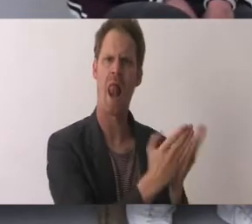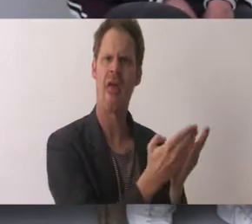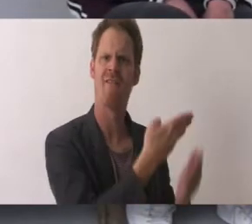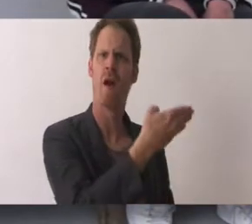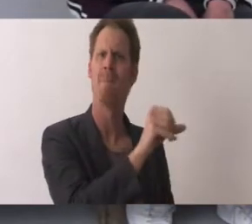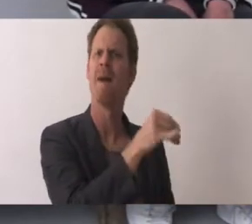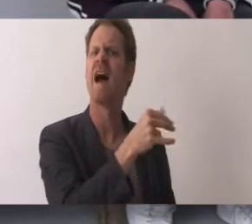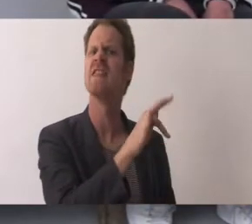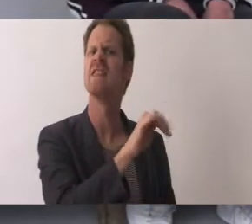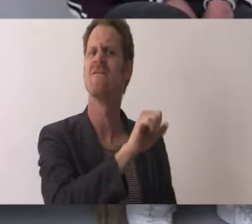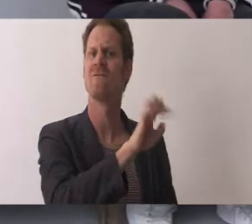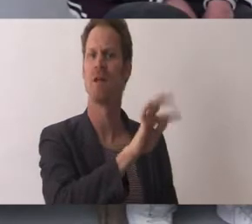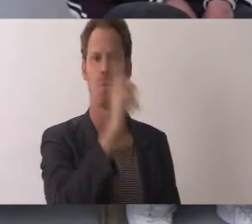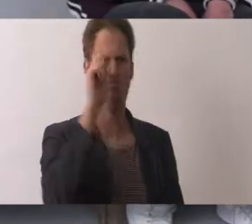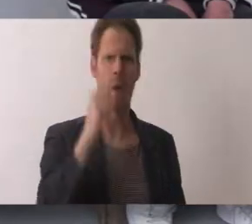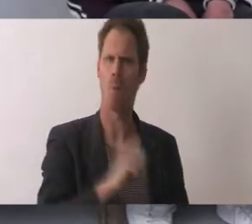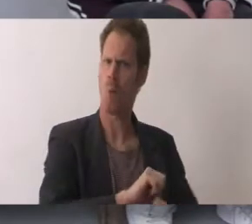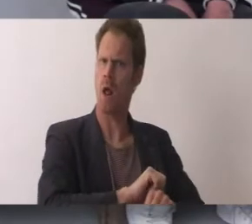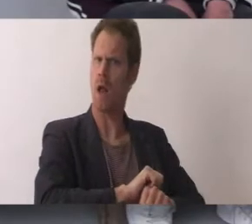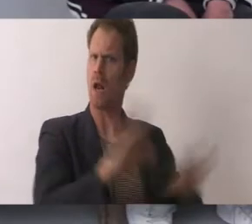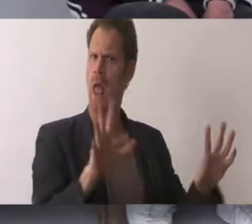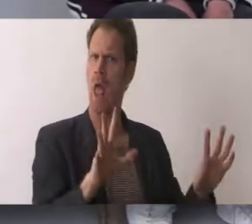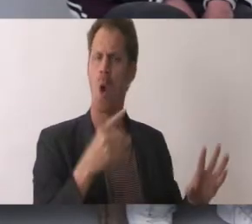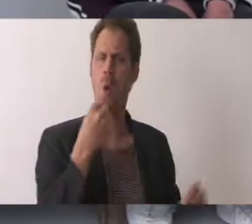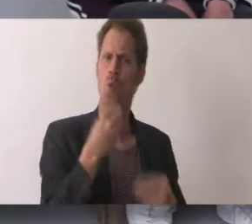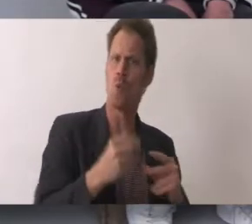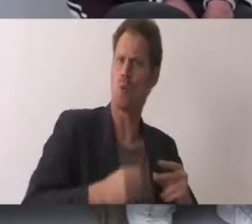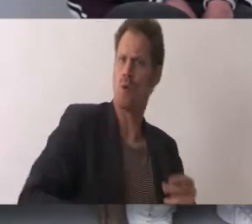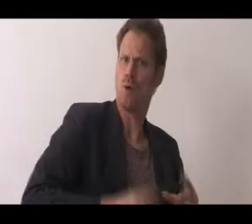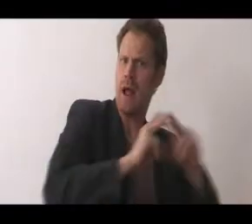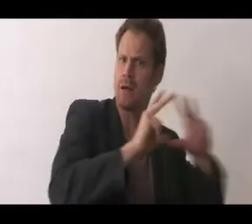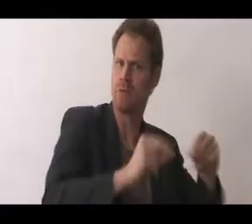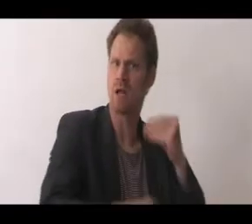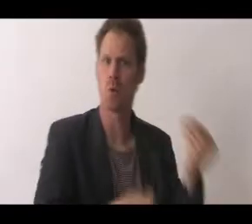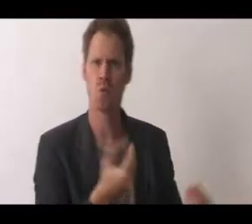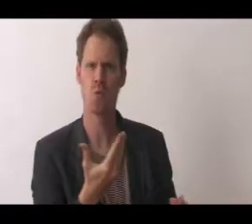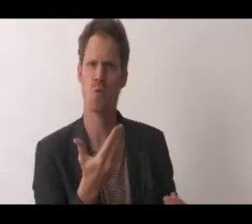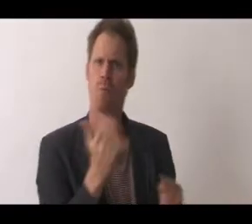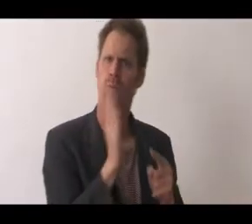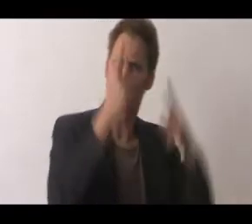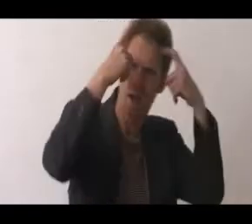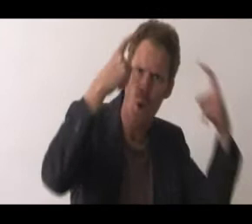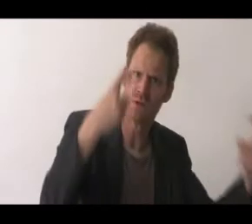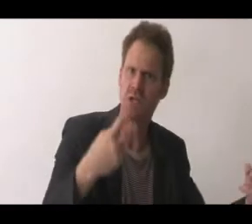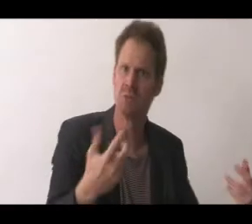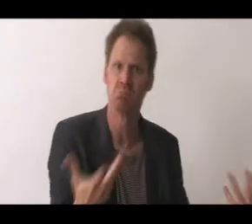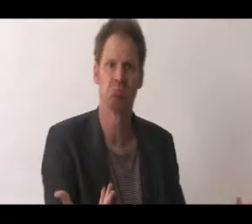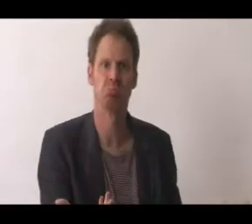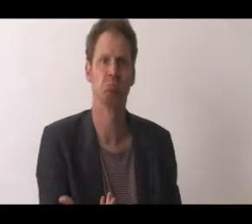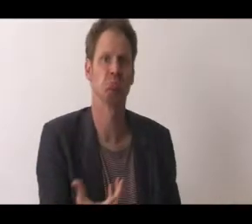avoir une envie de se clarifier des choses, se justifier ou envie de théoriser